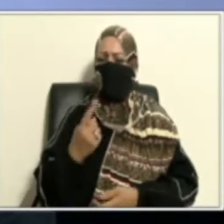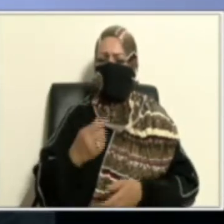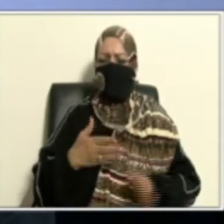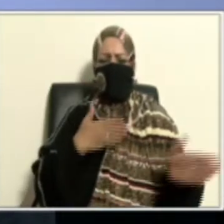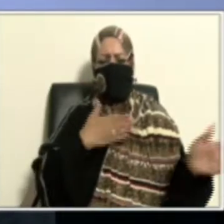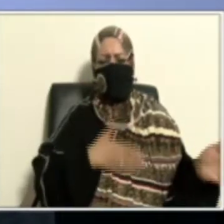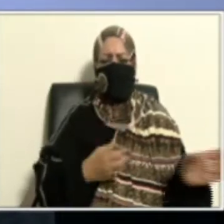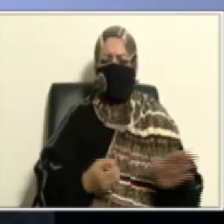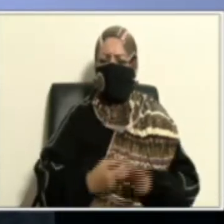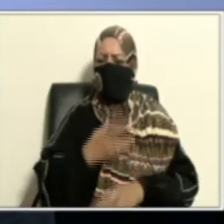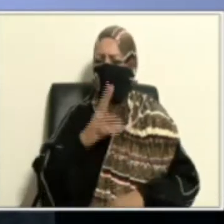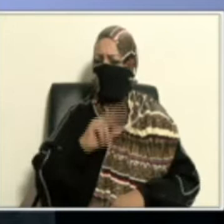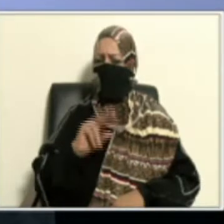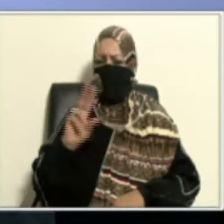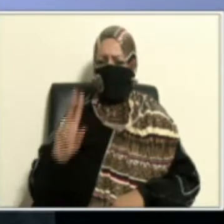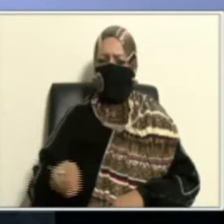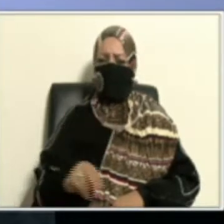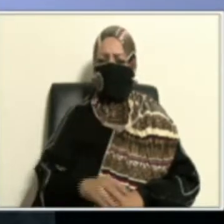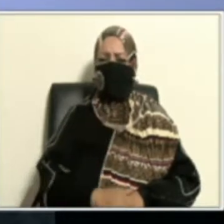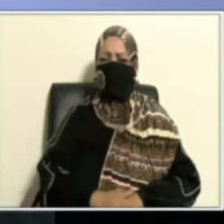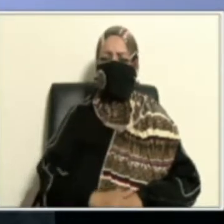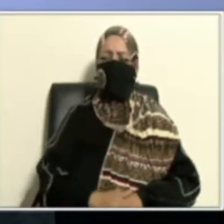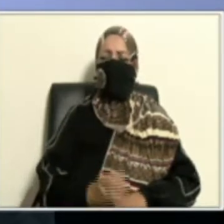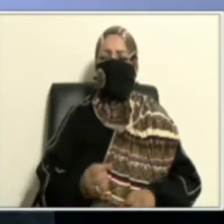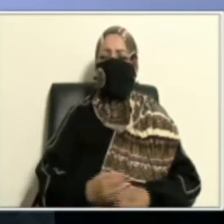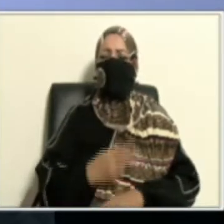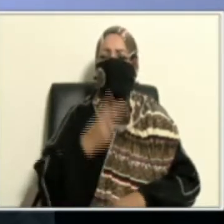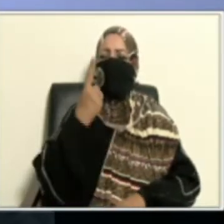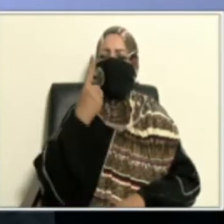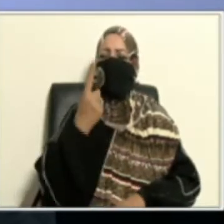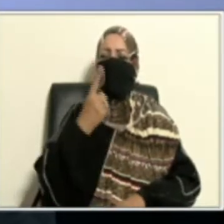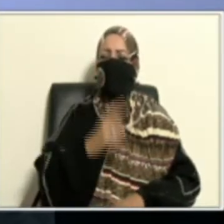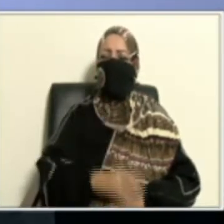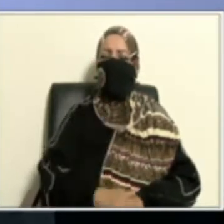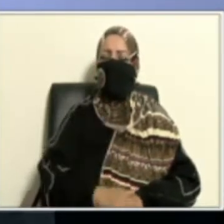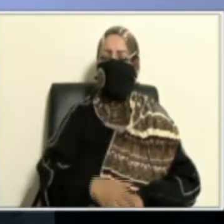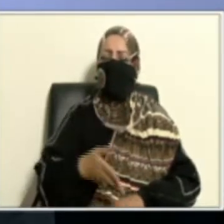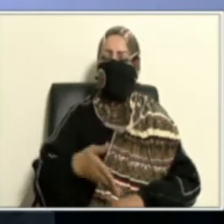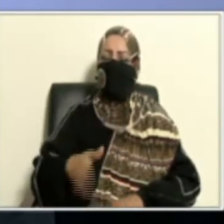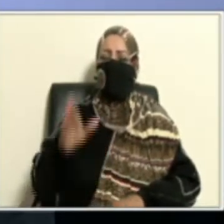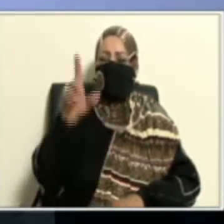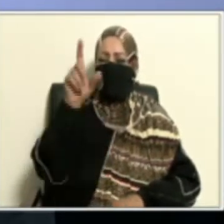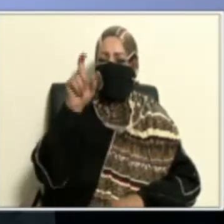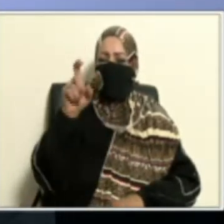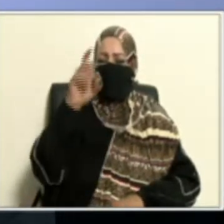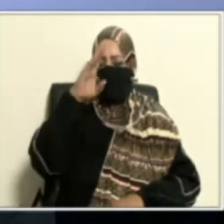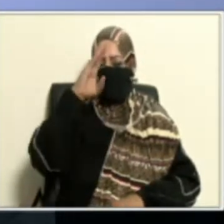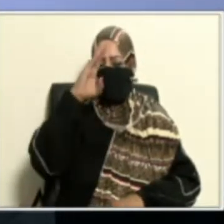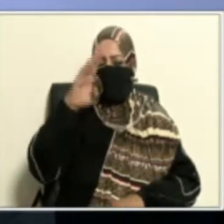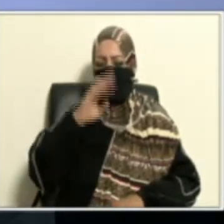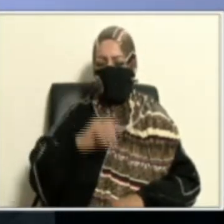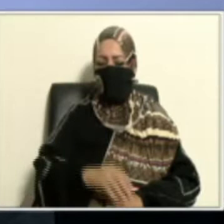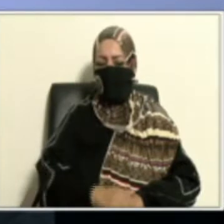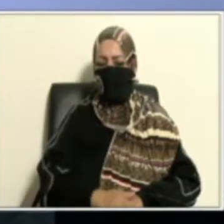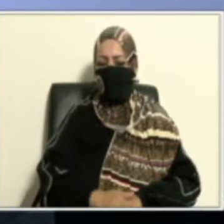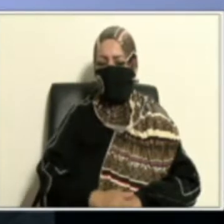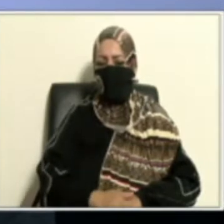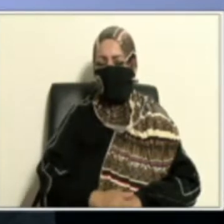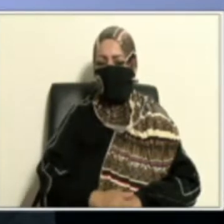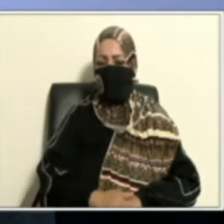المسجد تقصد يعني؟ ايه بنصلي تحية المسجد مع رغيبة الفجر. أي ما أقوى في النية، أي اللي ترفع